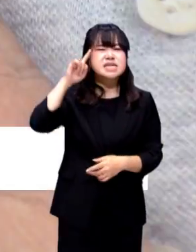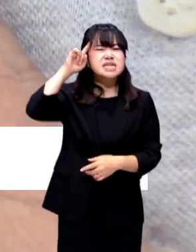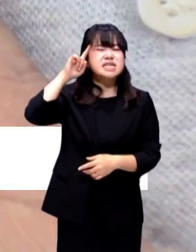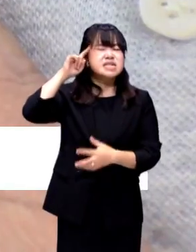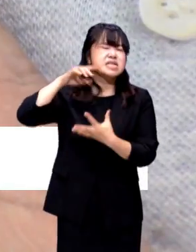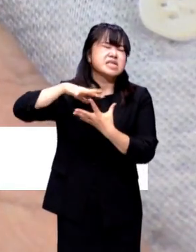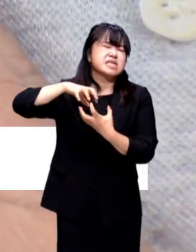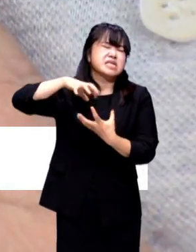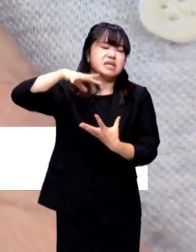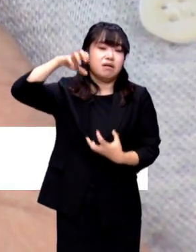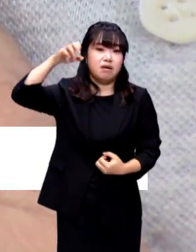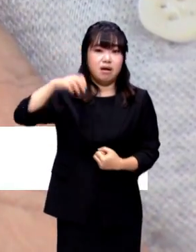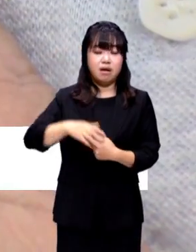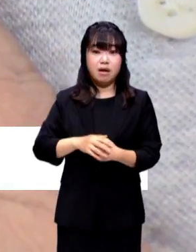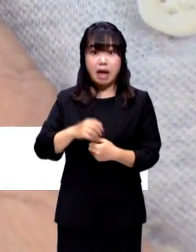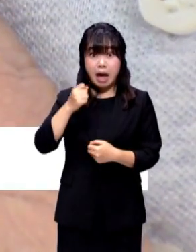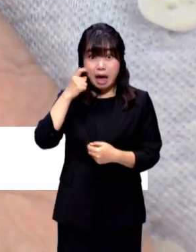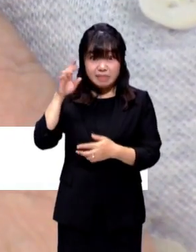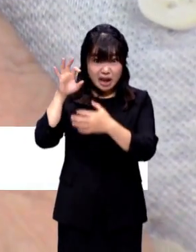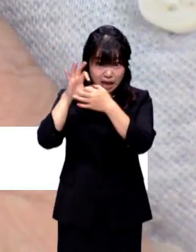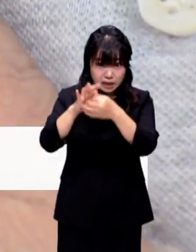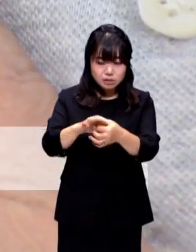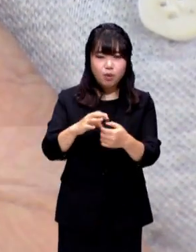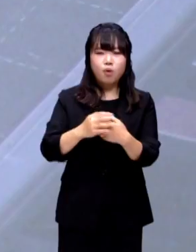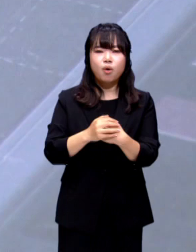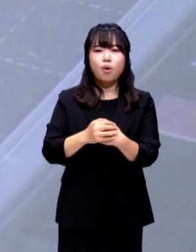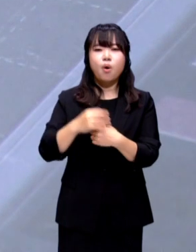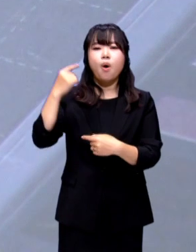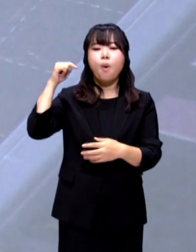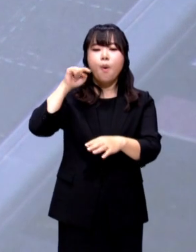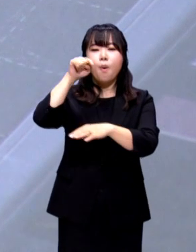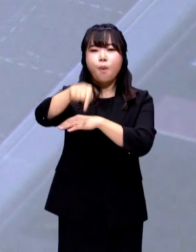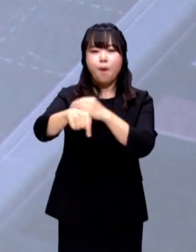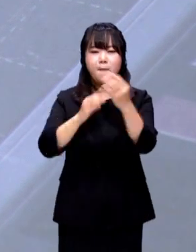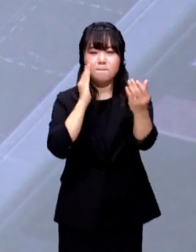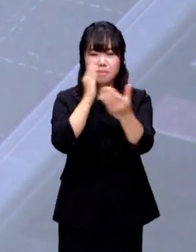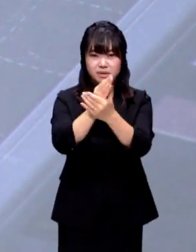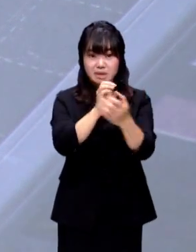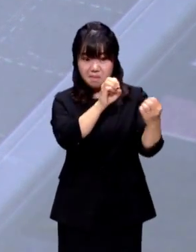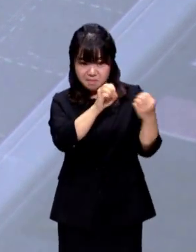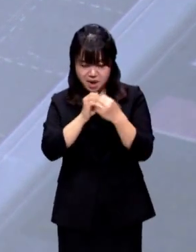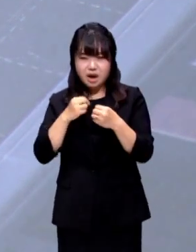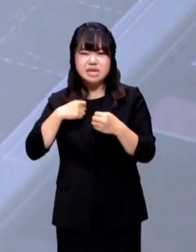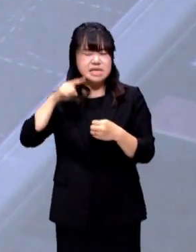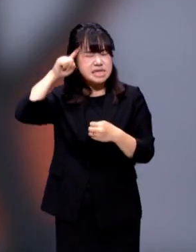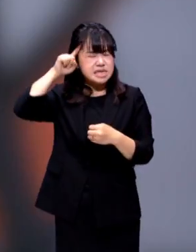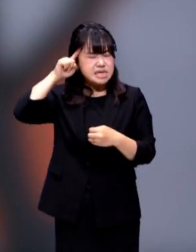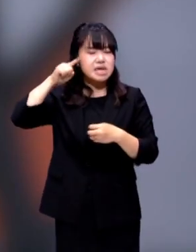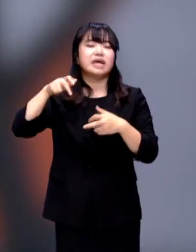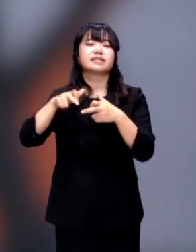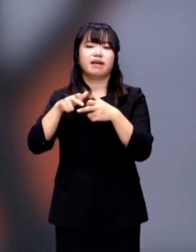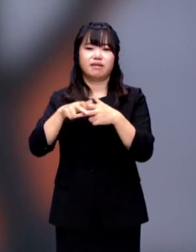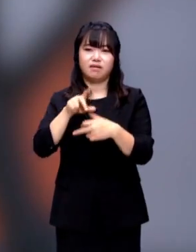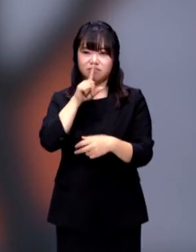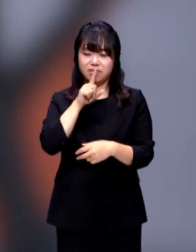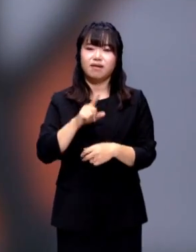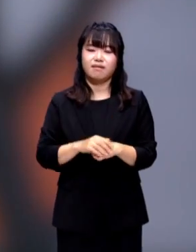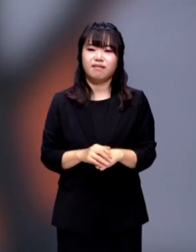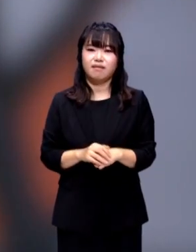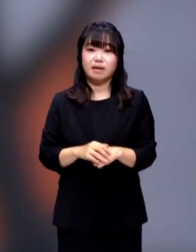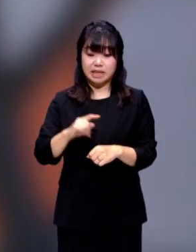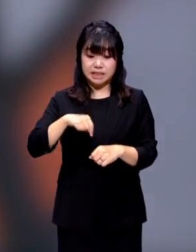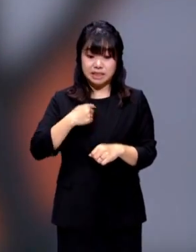장애, 한 달 이상 이어진다면 외상 후 스트레스 장애 가능성까지도 의심할 수 있습니다. 이런 경우